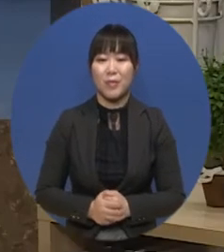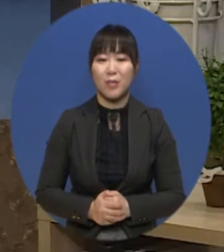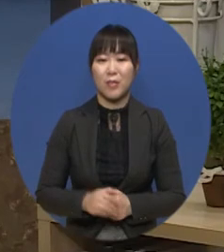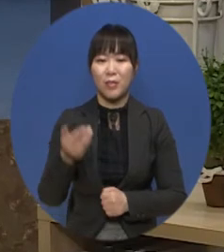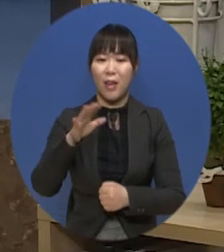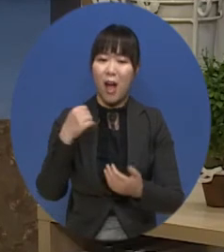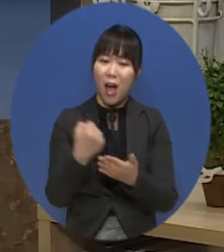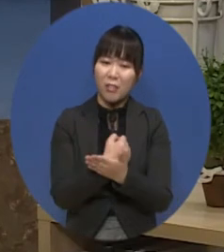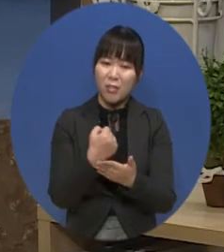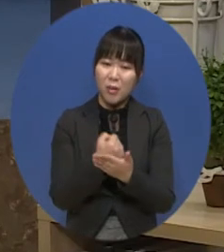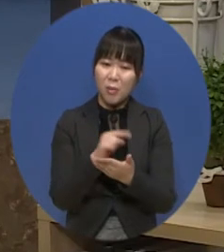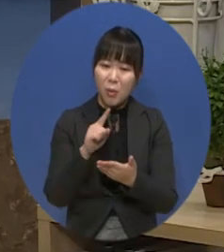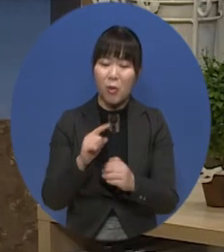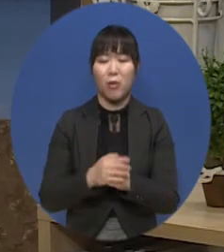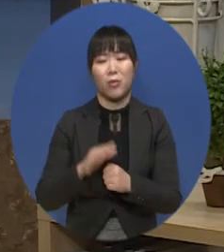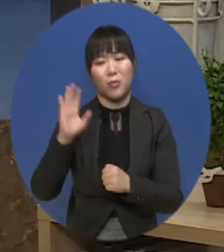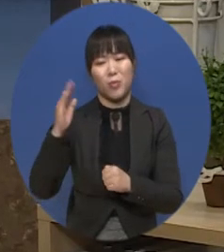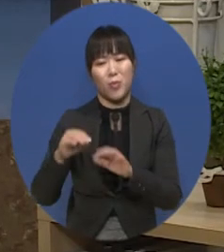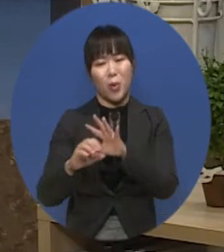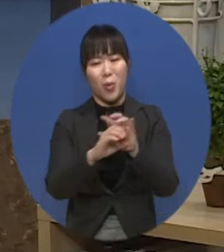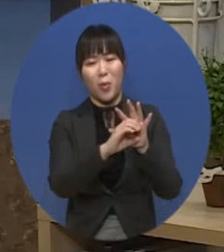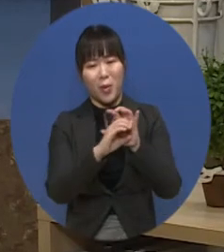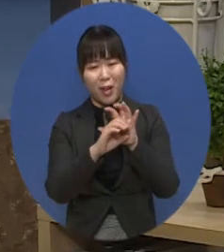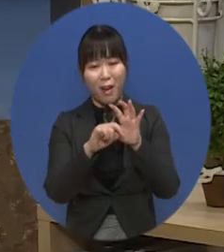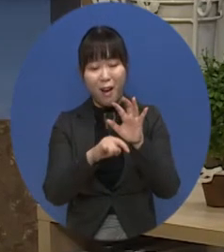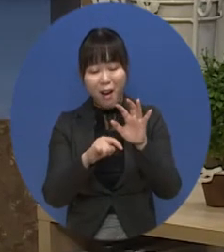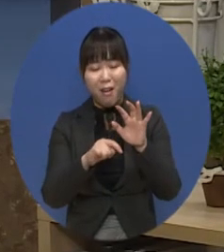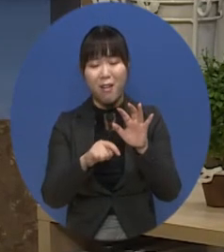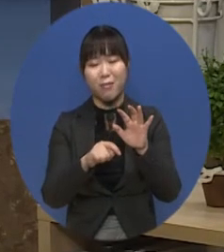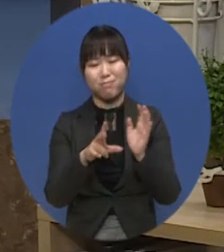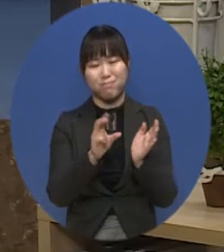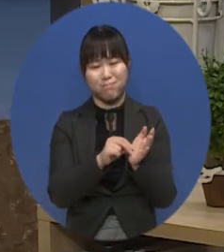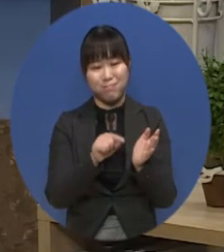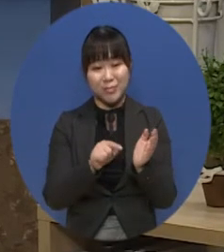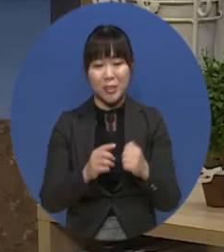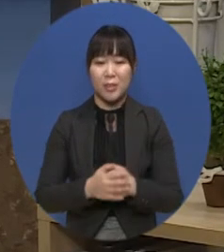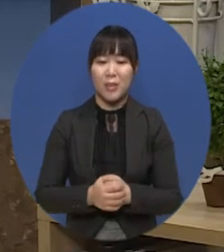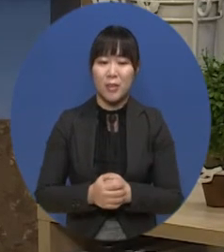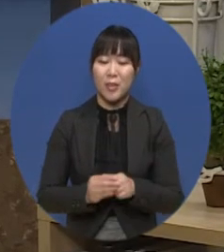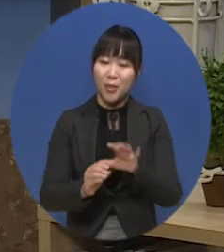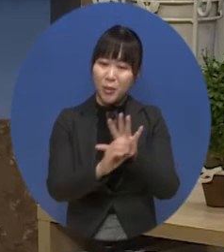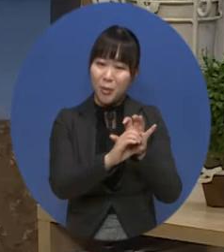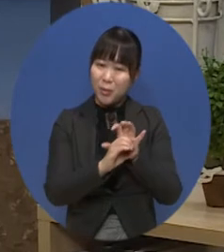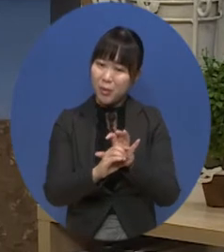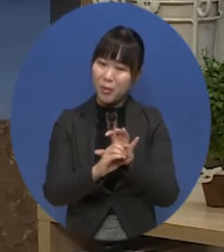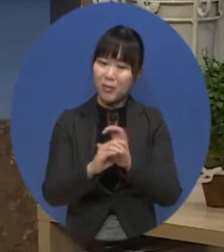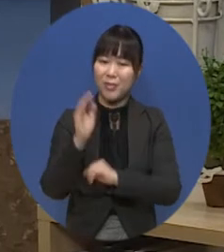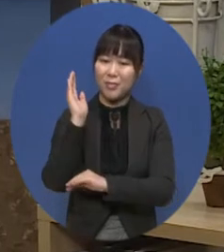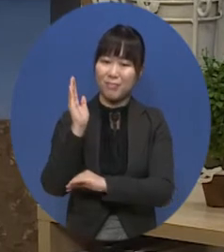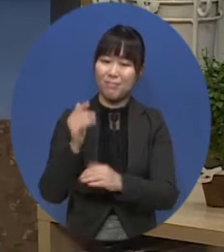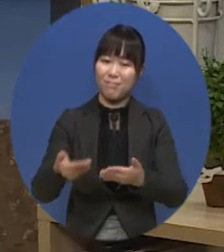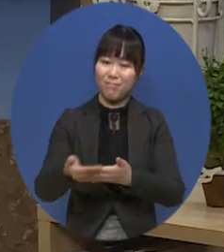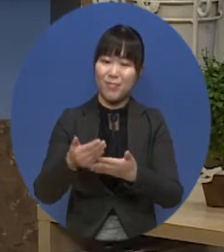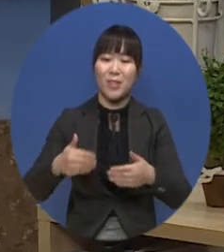또 안타깝게도 요즘 이 코로나19가 또 말썽이잖아요. 네. 이 코로나19 얘기를 빼놓을 수가